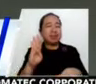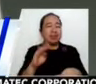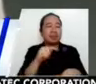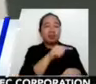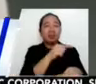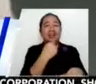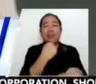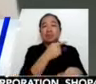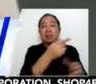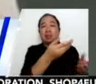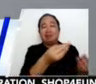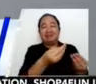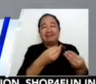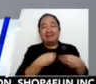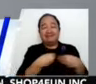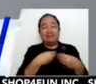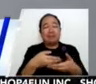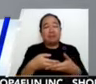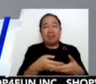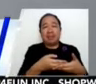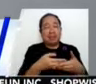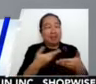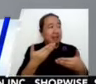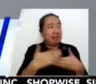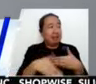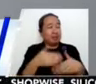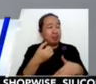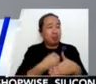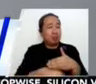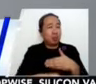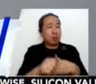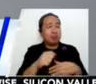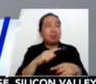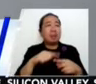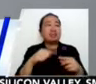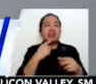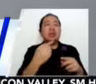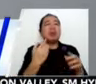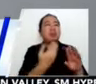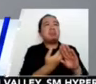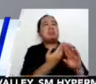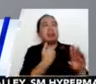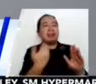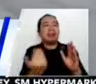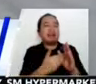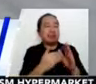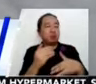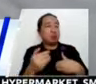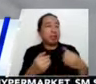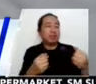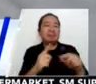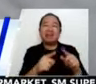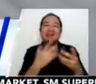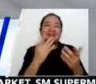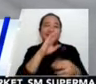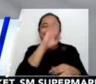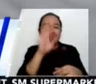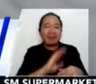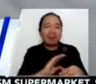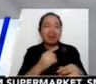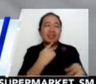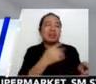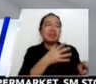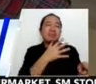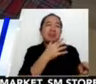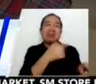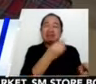matapos manganak at sinabing babalikan daw ito pero hindi na ito bumalik. Ang sabi daw sa kanya ng nanay, ayaw nito sa bata. Hindi raw